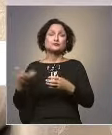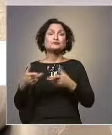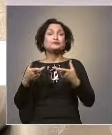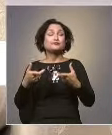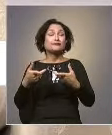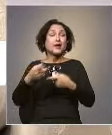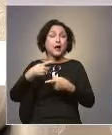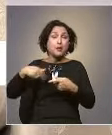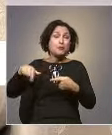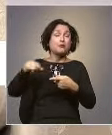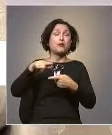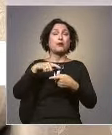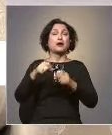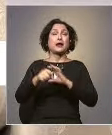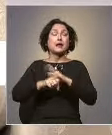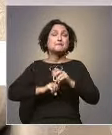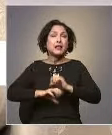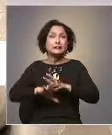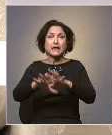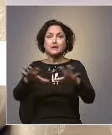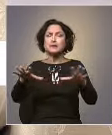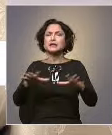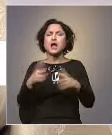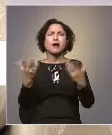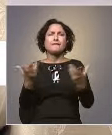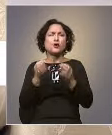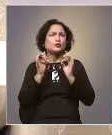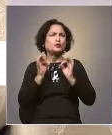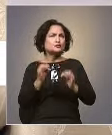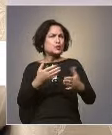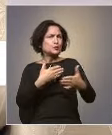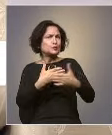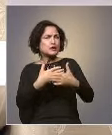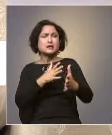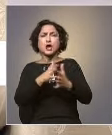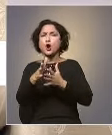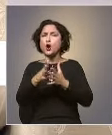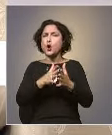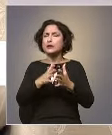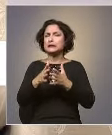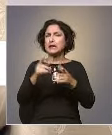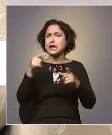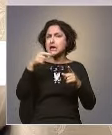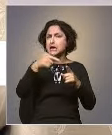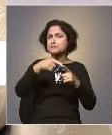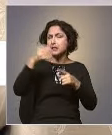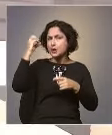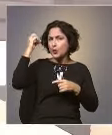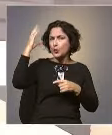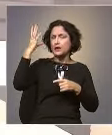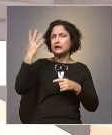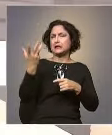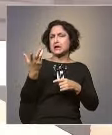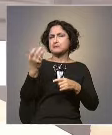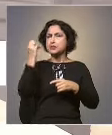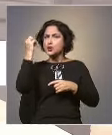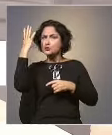COVID-пандемия, направи ли впечатление какво е отношението на хората към науката, към научните факти? Ами, направи впечатление на това,